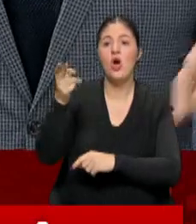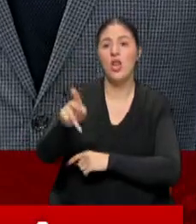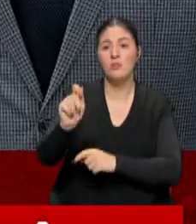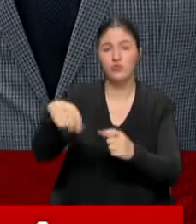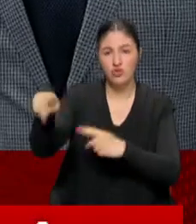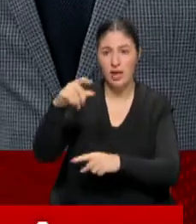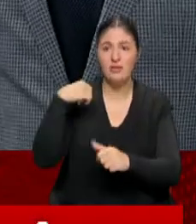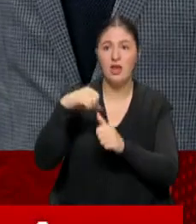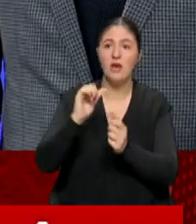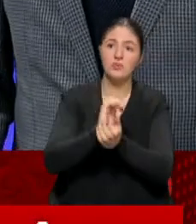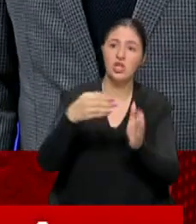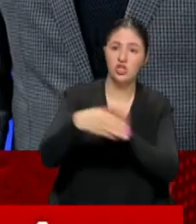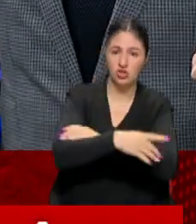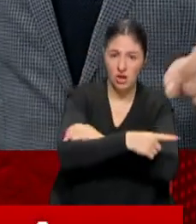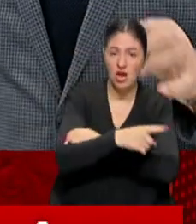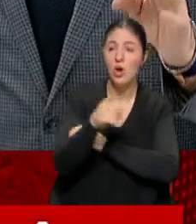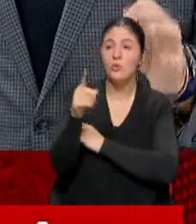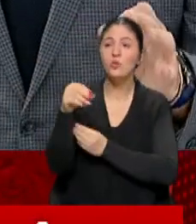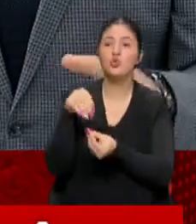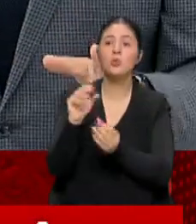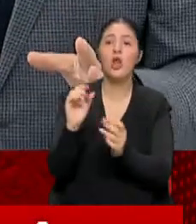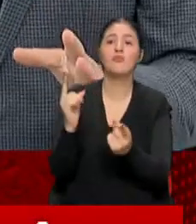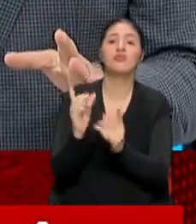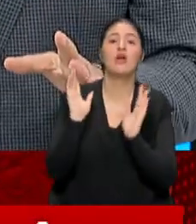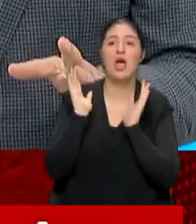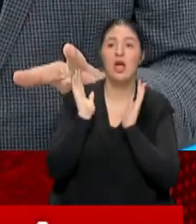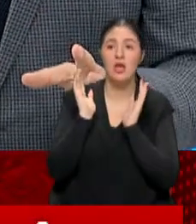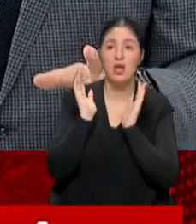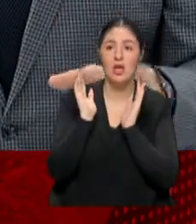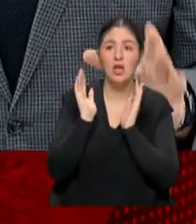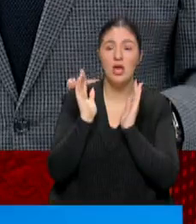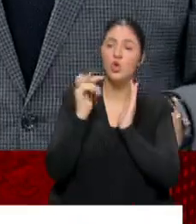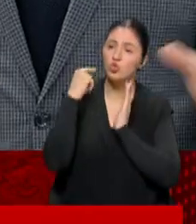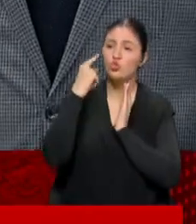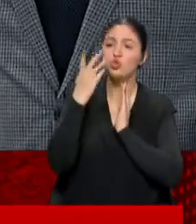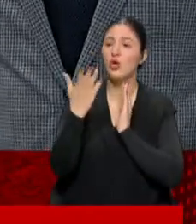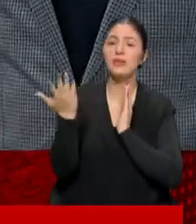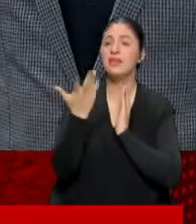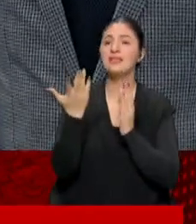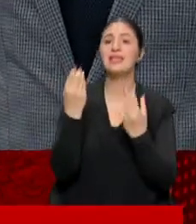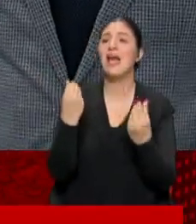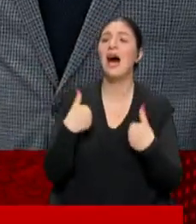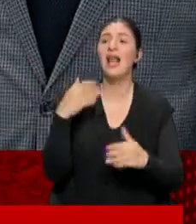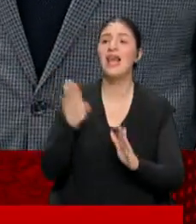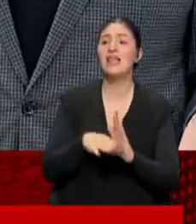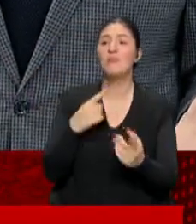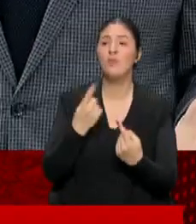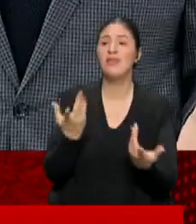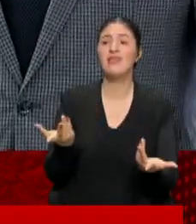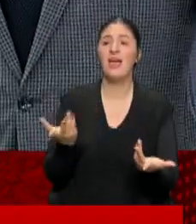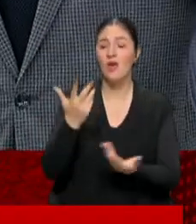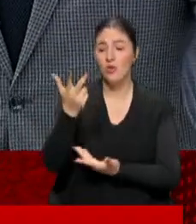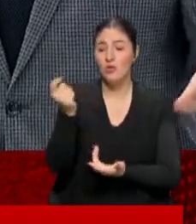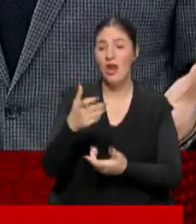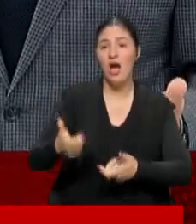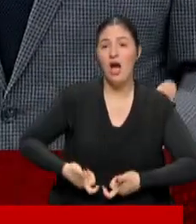işleyecek tekrar cezaevine dönecek bu suç böyle bir şeydir yani düşün nasıl İyi iyi halinden bahsedersin ya